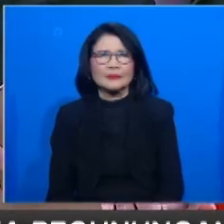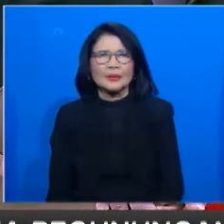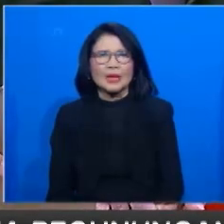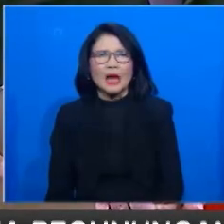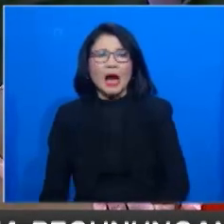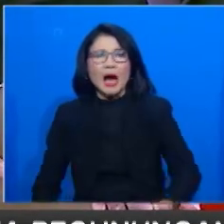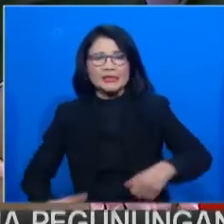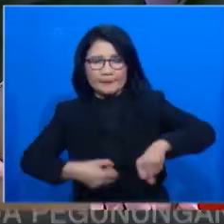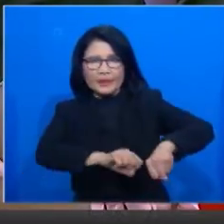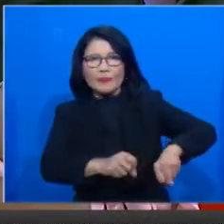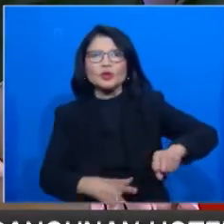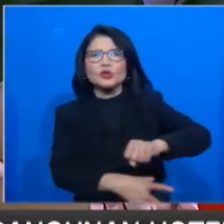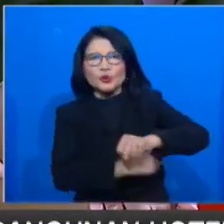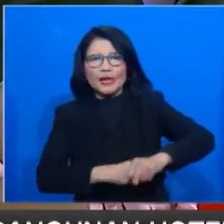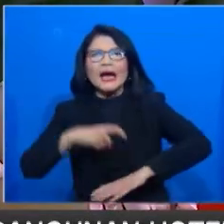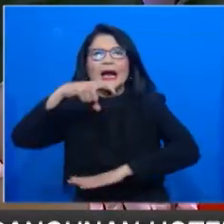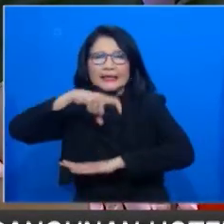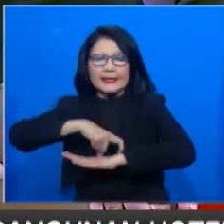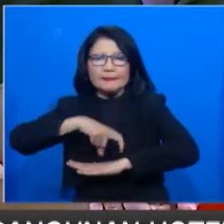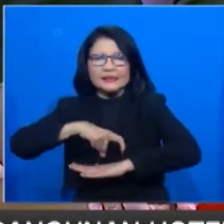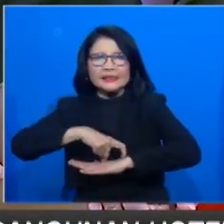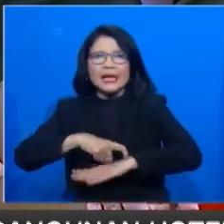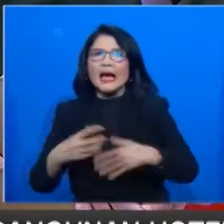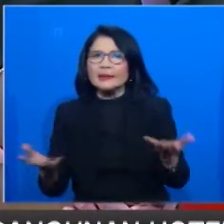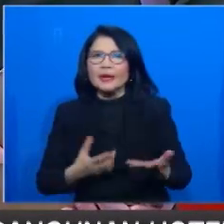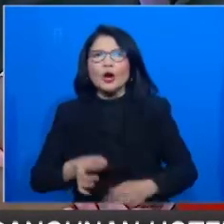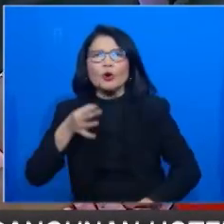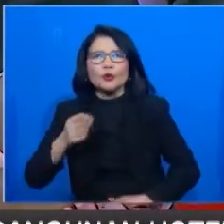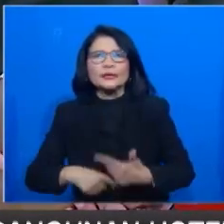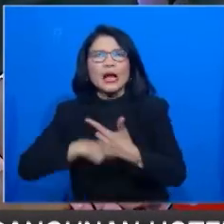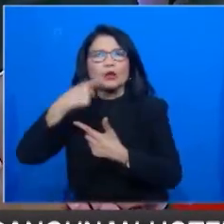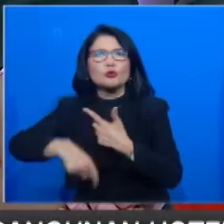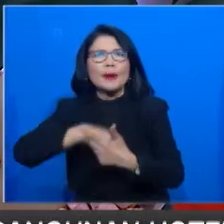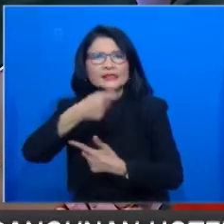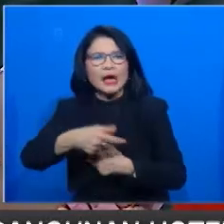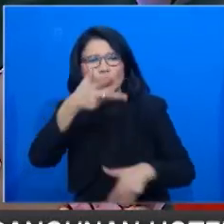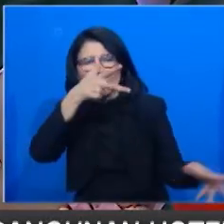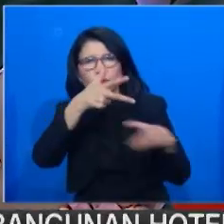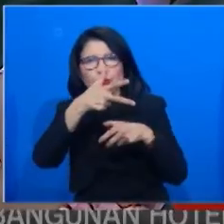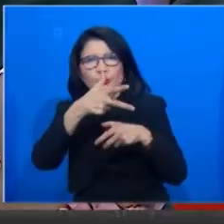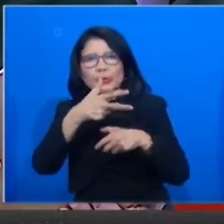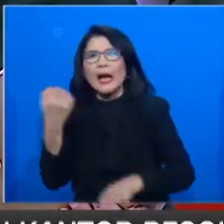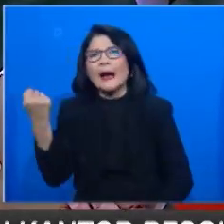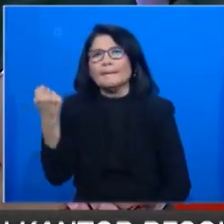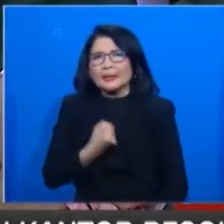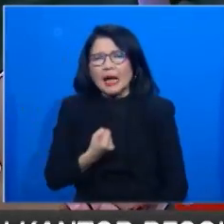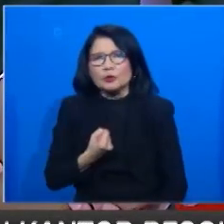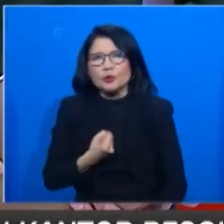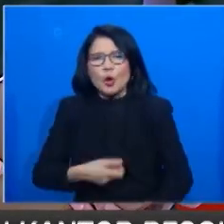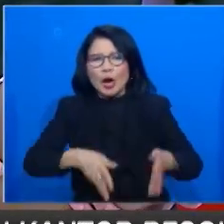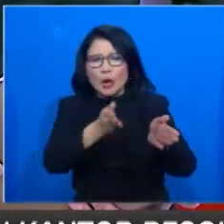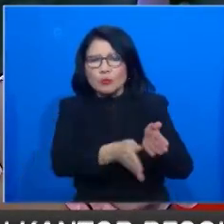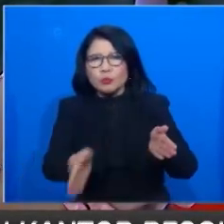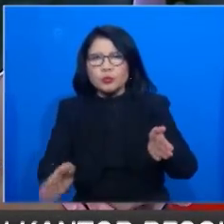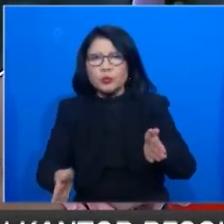Aksi pencurian sepeda motor di sebuah masjid di Kelurahan Kepuharjo, Lumajang, Jawa Timur terekam CCTV. Pelaku curanmor membawa kabur motor jemaah